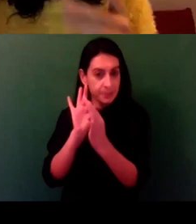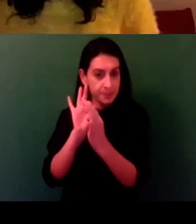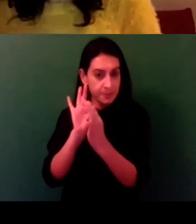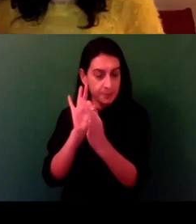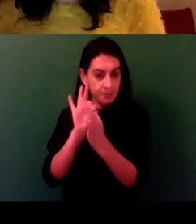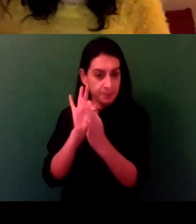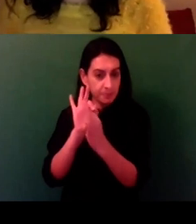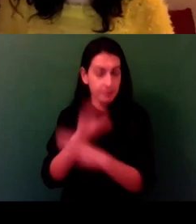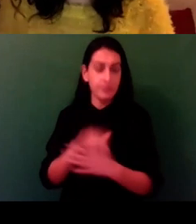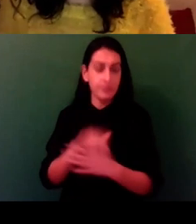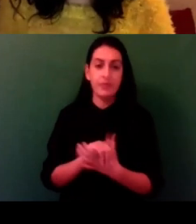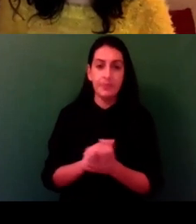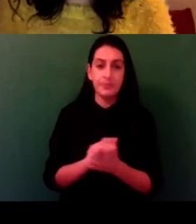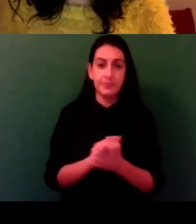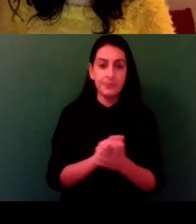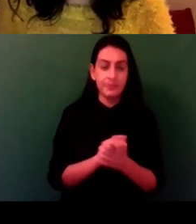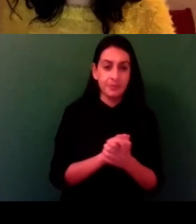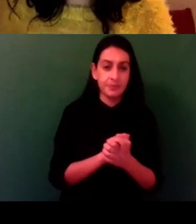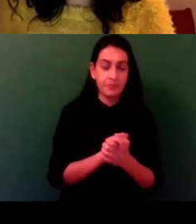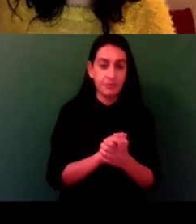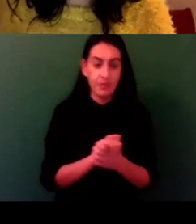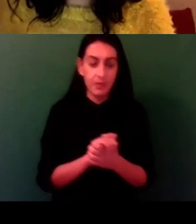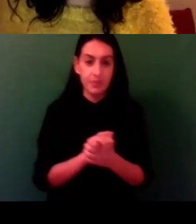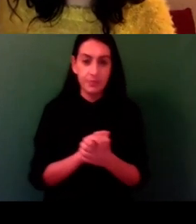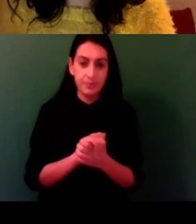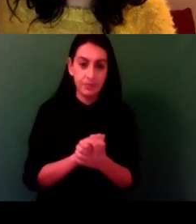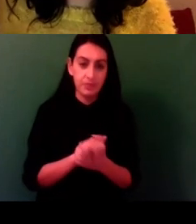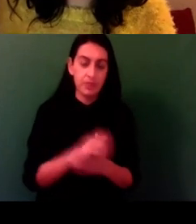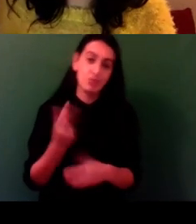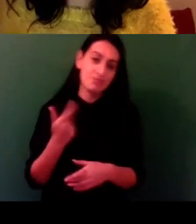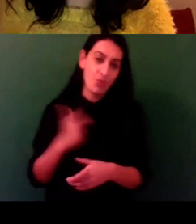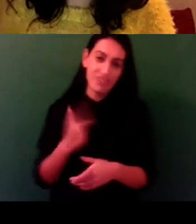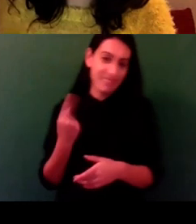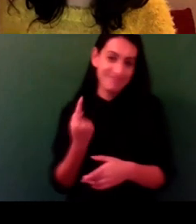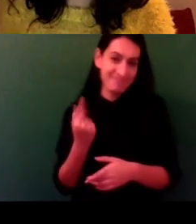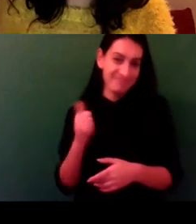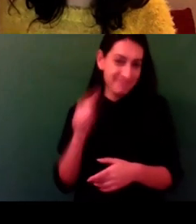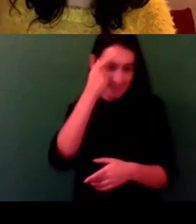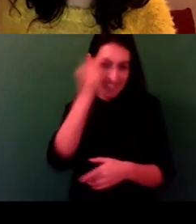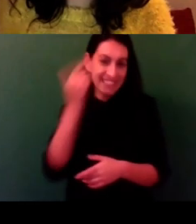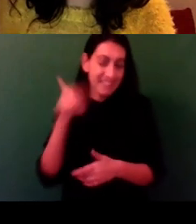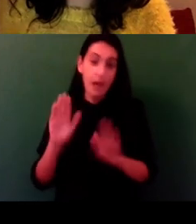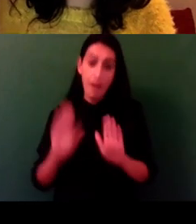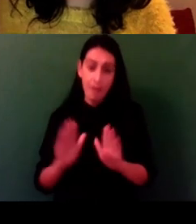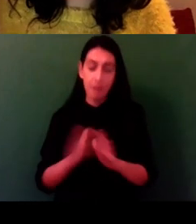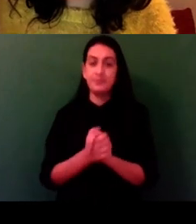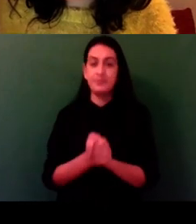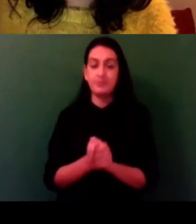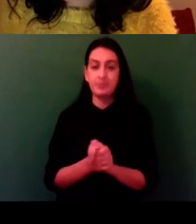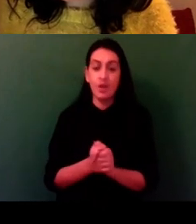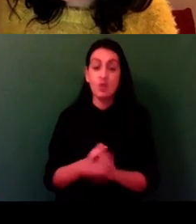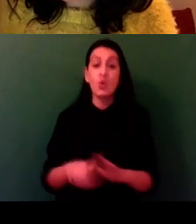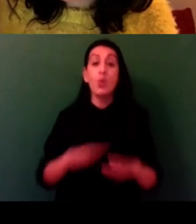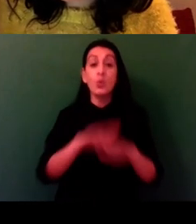aracı. Böyle olduğunu biliyoruz zaten. Çok özel bir şey söylemeyeceğim herhalde. Ve bileşenler arasındaki, işte bütün bu